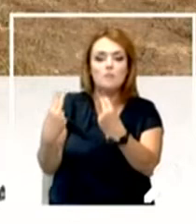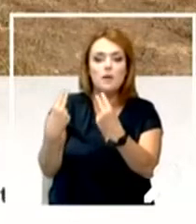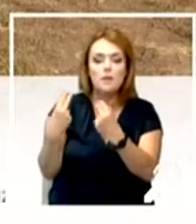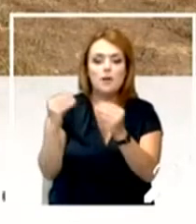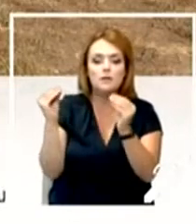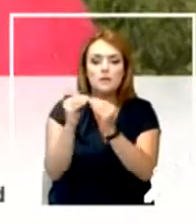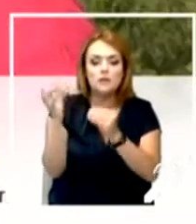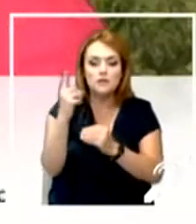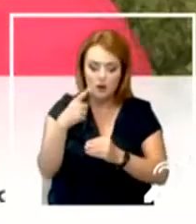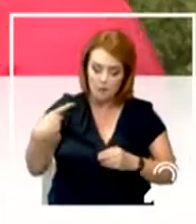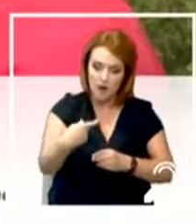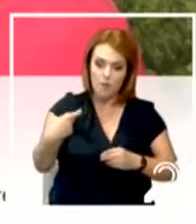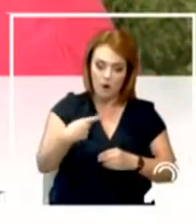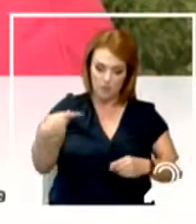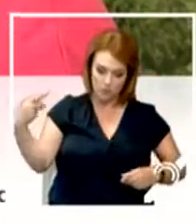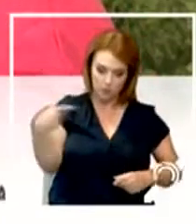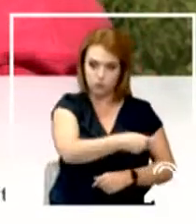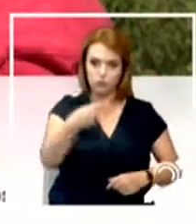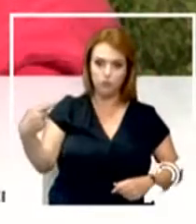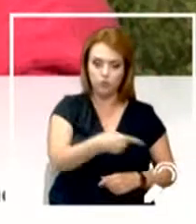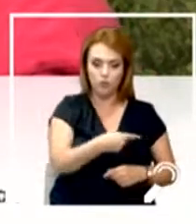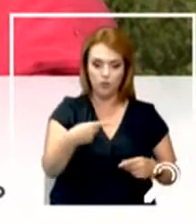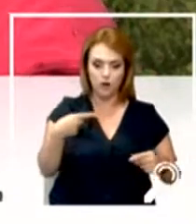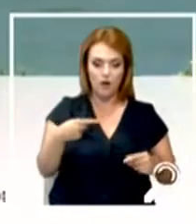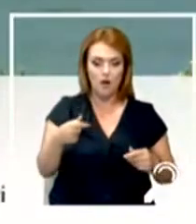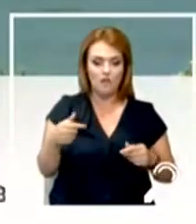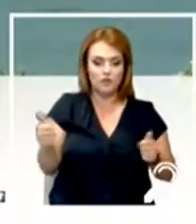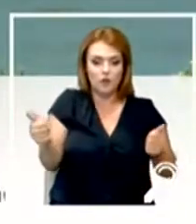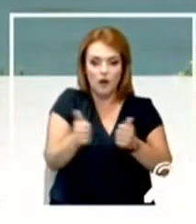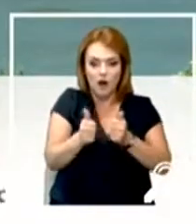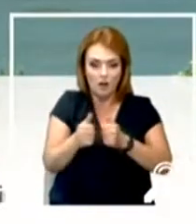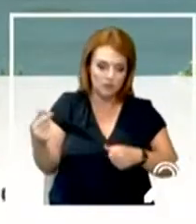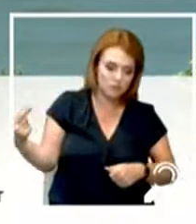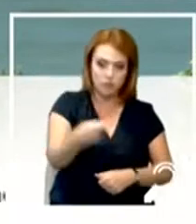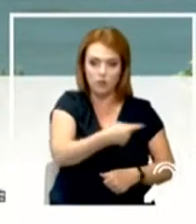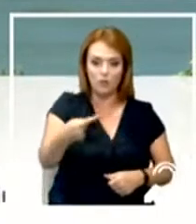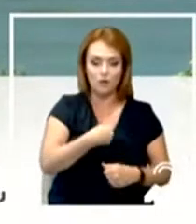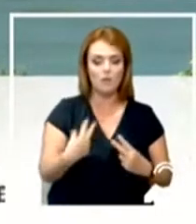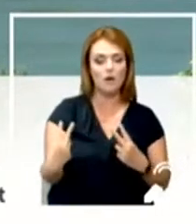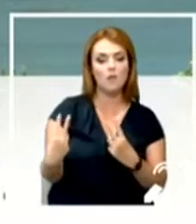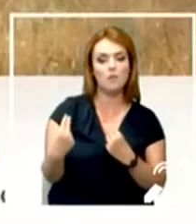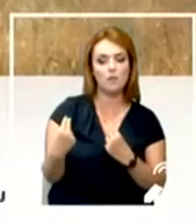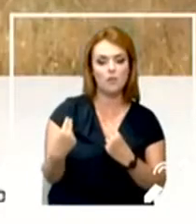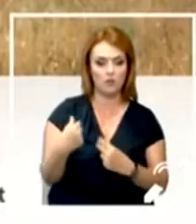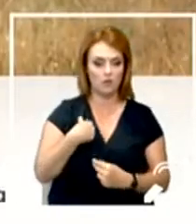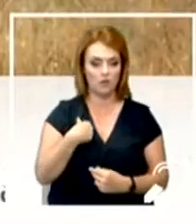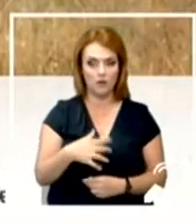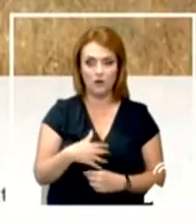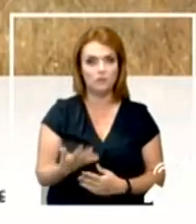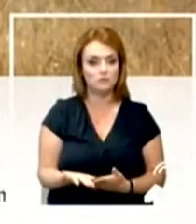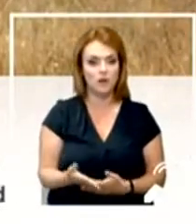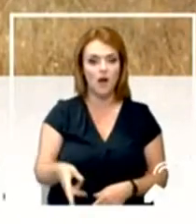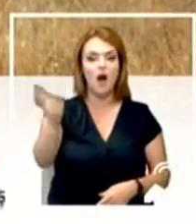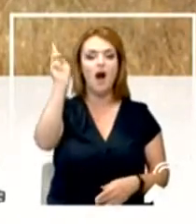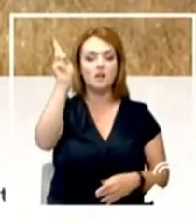simțit o dezamăgire, în timp ce povestea despre sacrificiul luptătorilor basarabeni de acum 3 decenii. Noi, cei care am